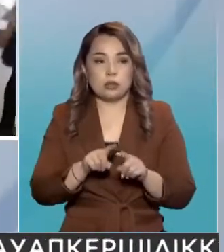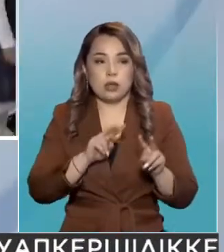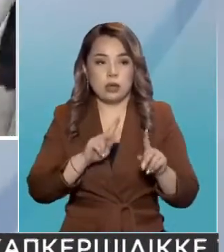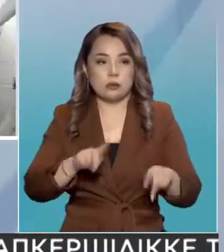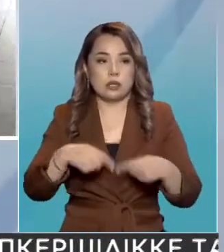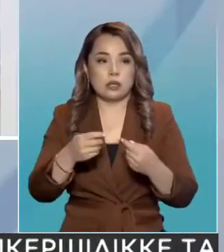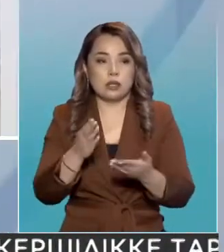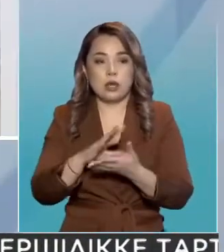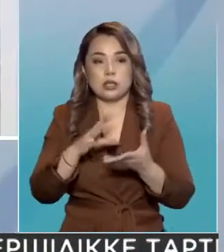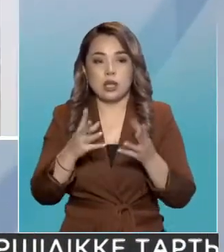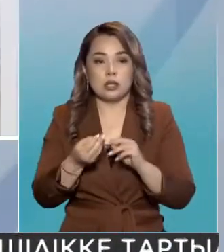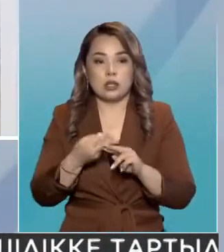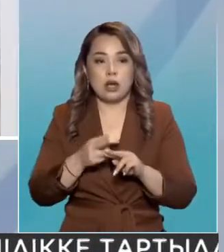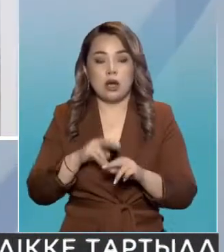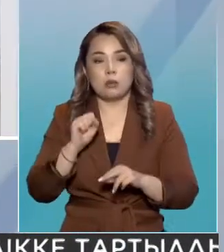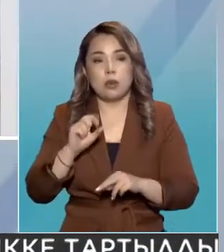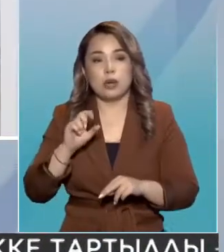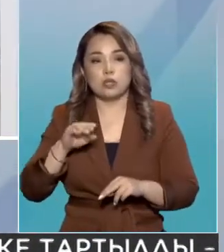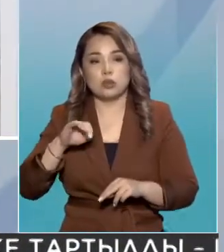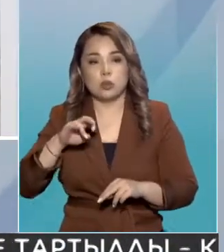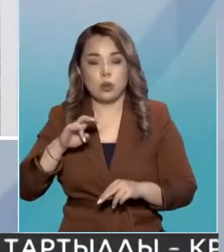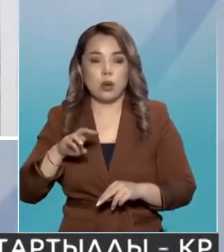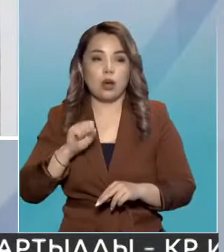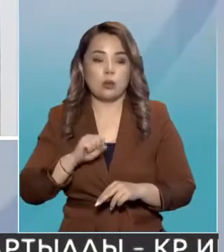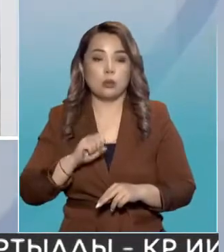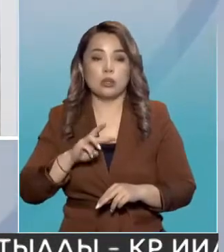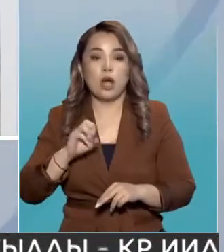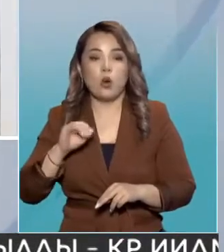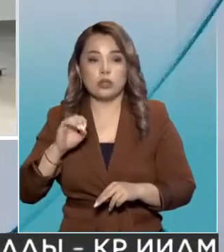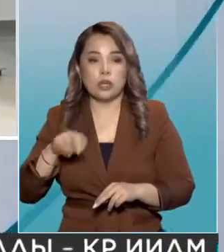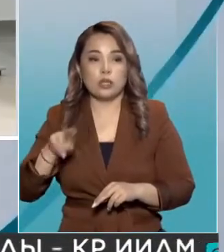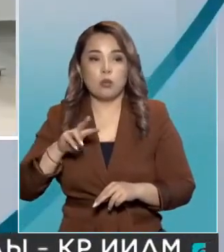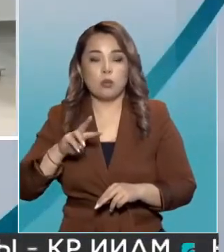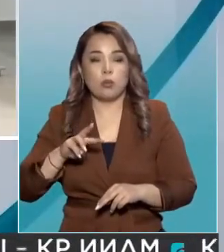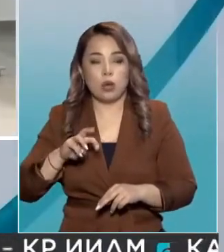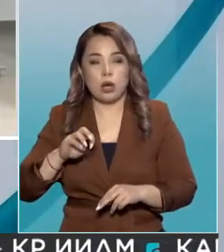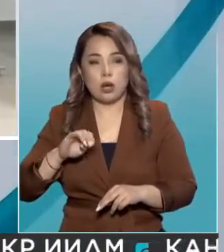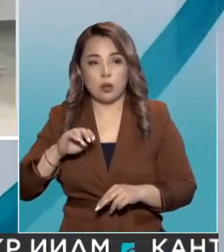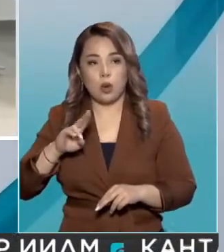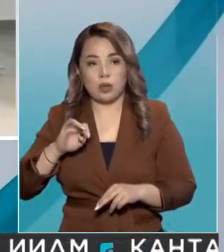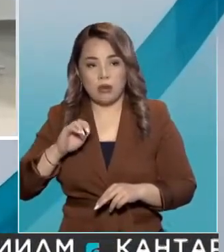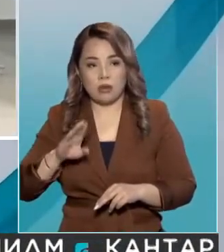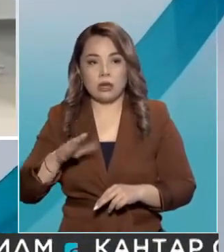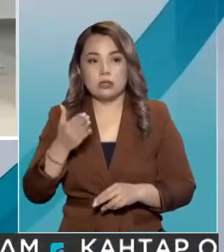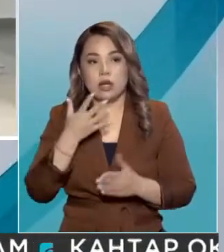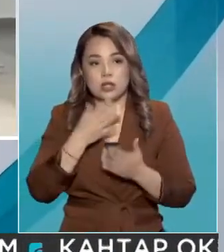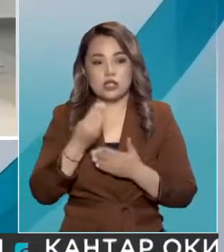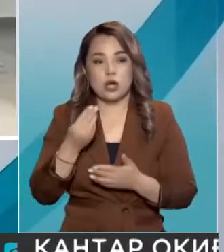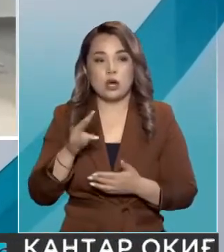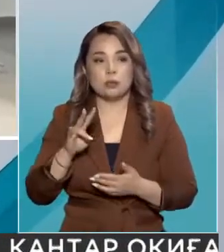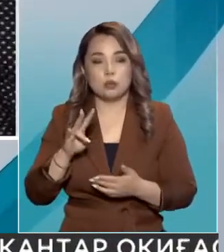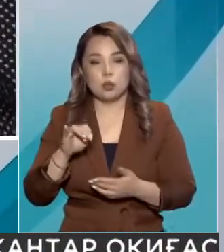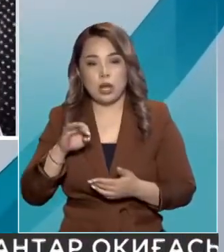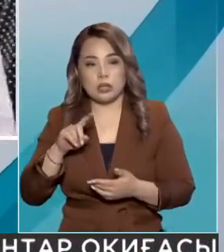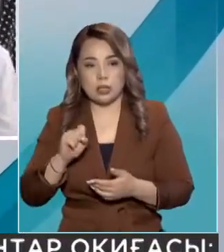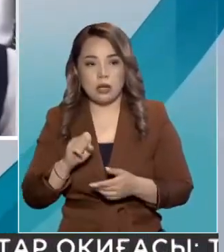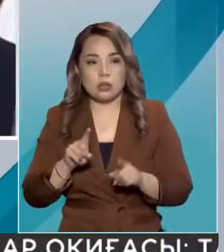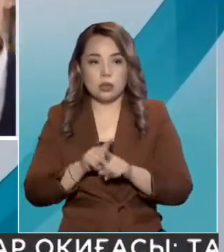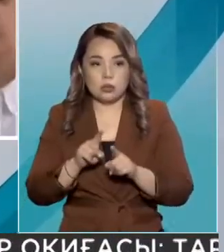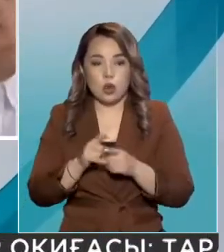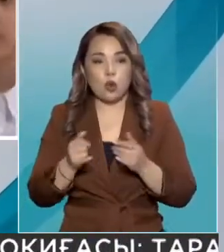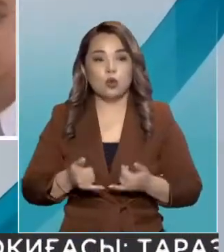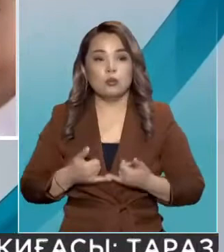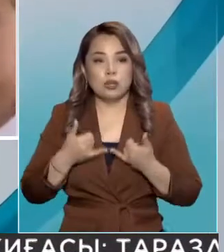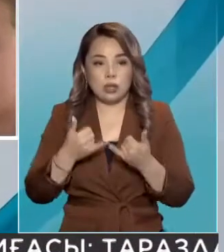жіберілді. Нәтижесінде Ахмет Байтұрсынұлы, Мұхтар Әуезов, Дүмұхамед Қонаев, Асанбай Асқаров және Шерхан Мұртазаның мерейтойлары